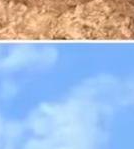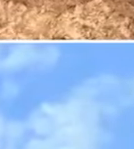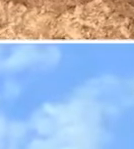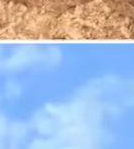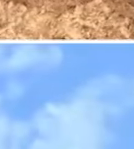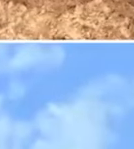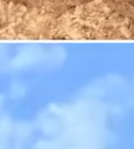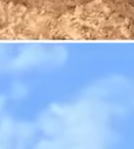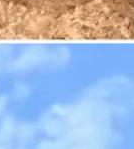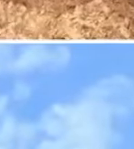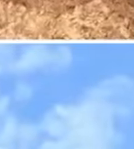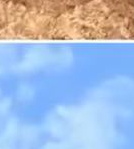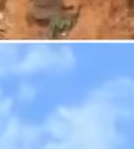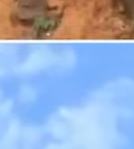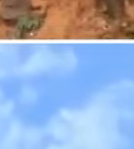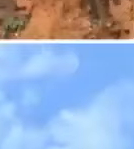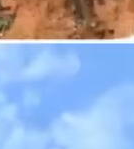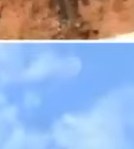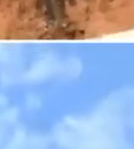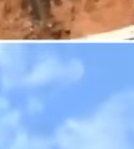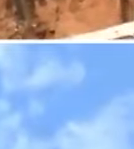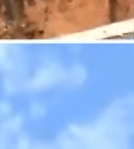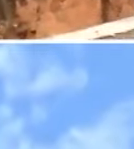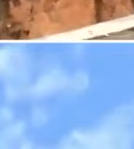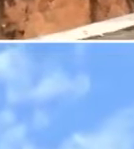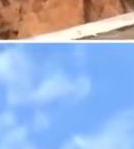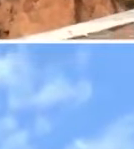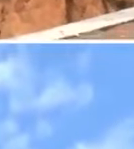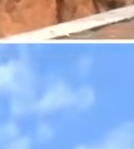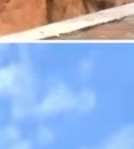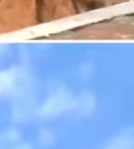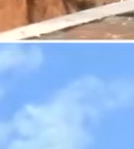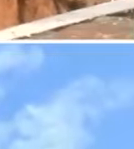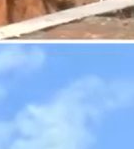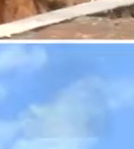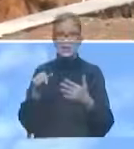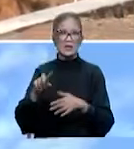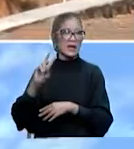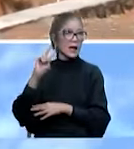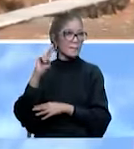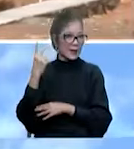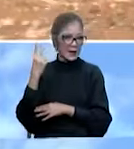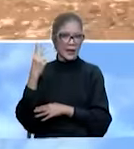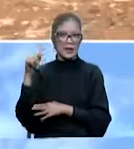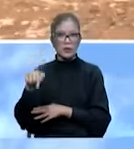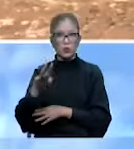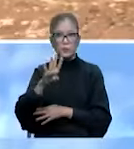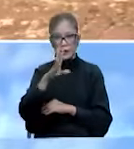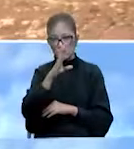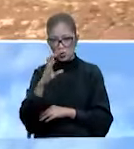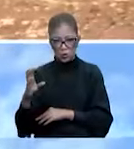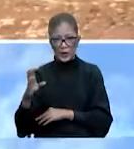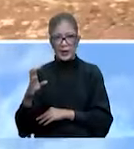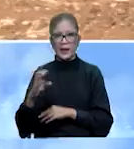ini memang telah dipasang garis kepolisian, di mana memang kejadian terjadi kemarin pada pukul 16.50 waktu Indonesia bagian